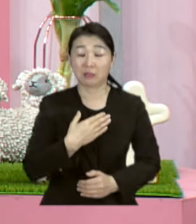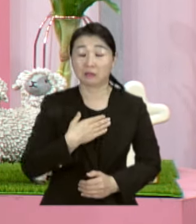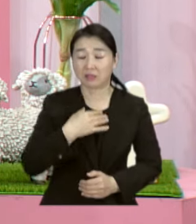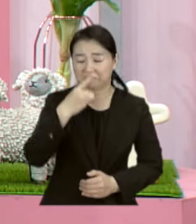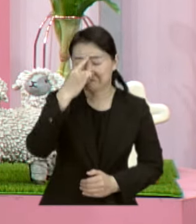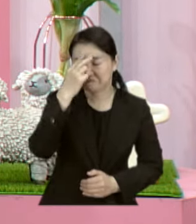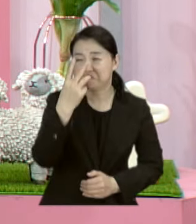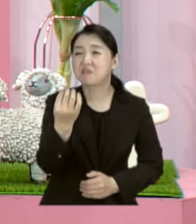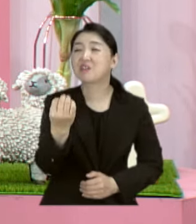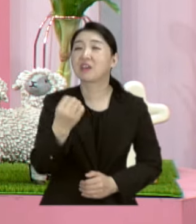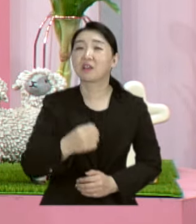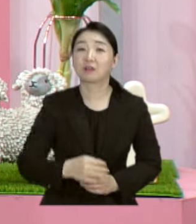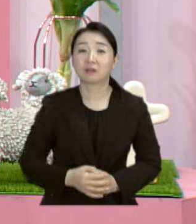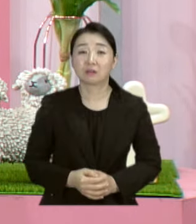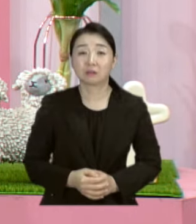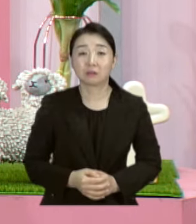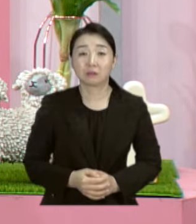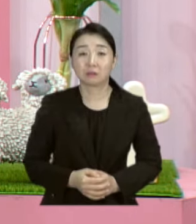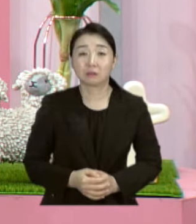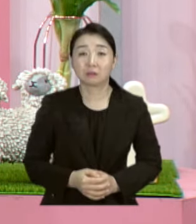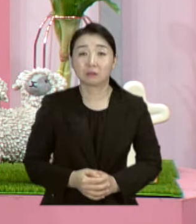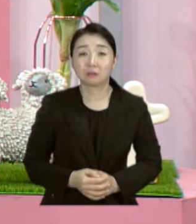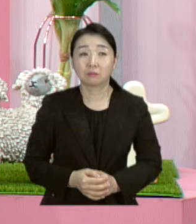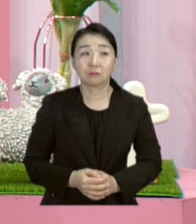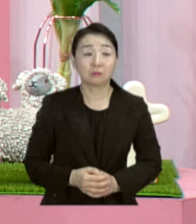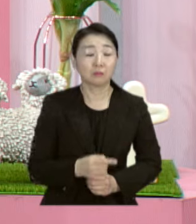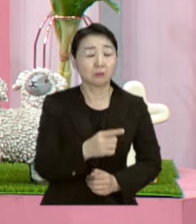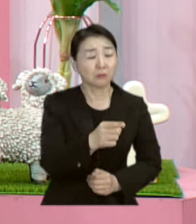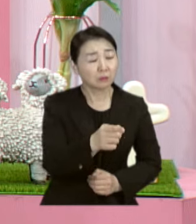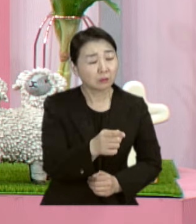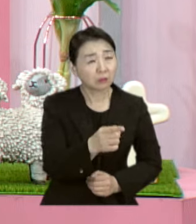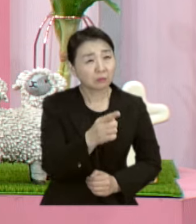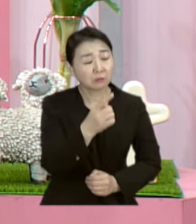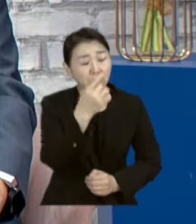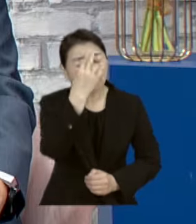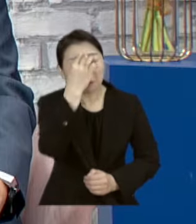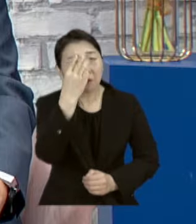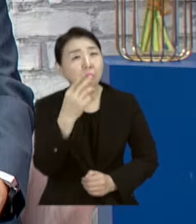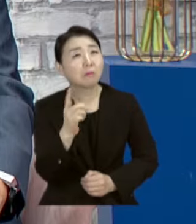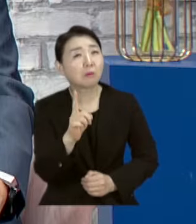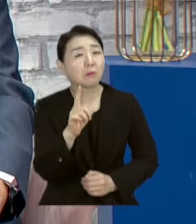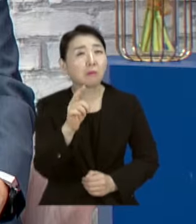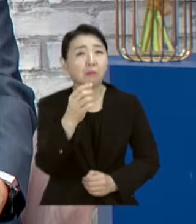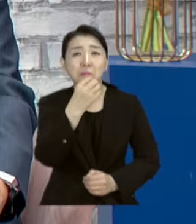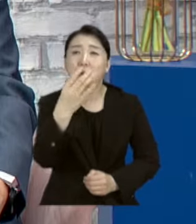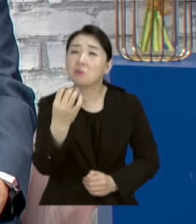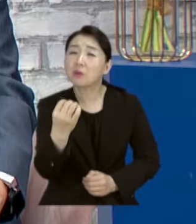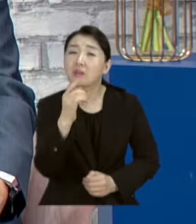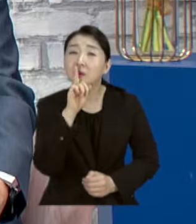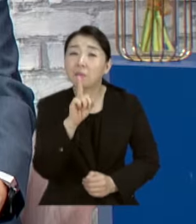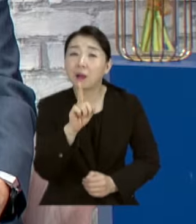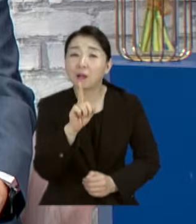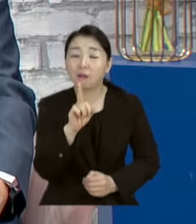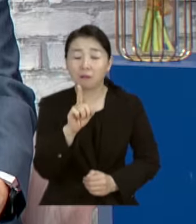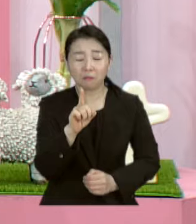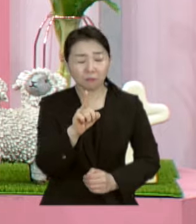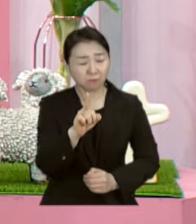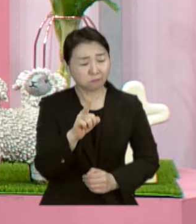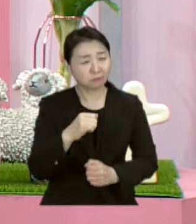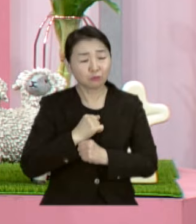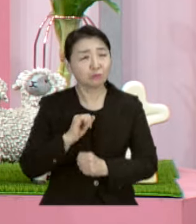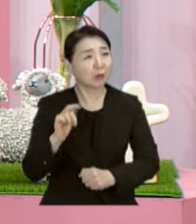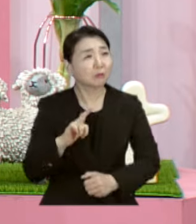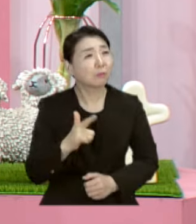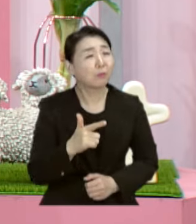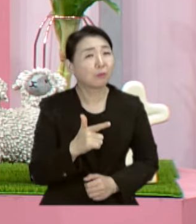몇 개입니다. 우리는 어릴 때니까 별이 뭐 이분이 군인도 아닌데 무슨 별인가 하니까 이제 관록을 네, 그렇게 네,